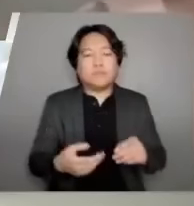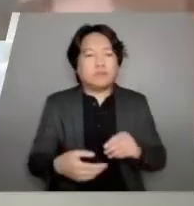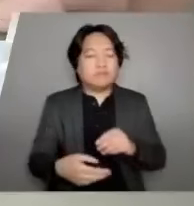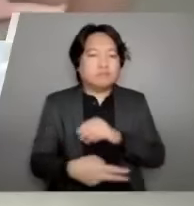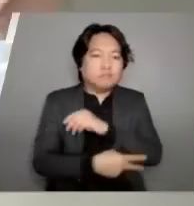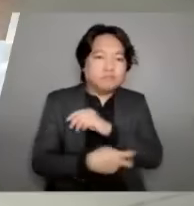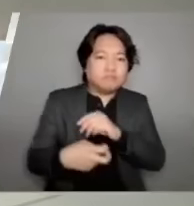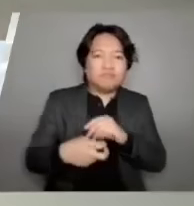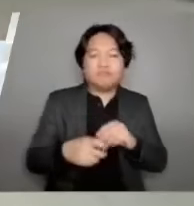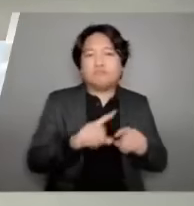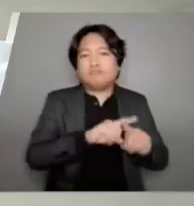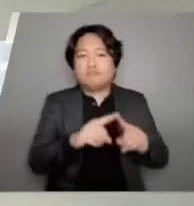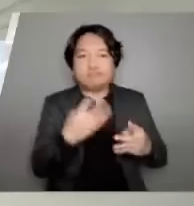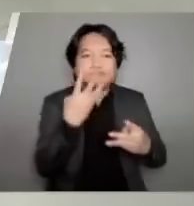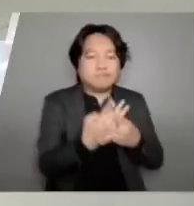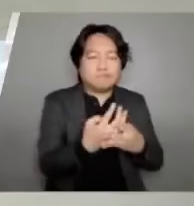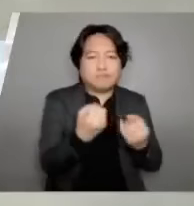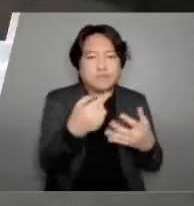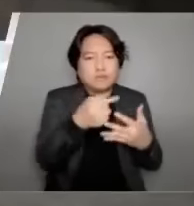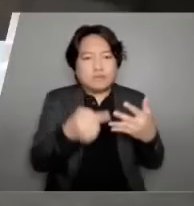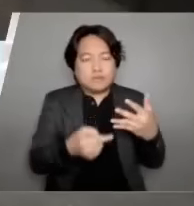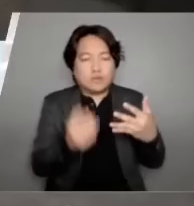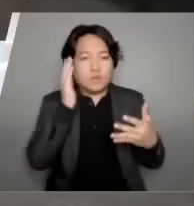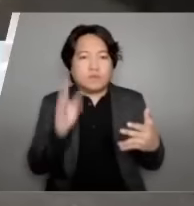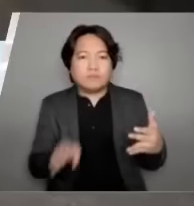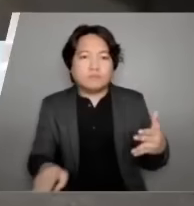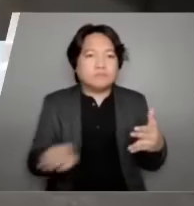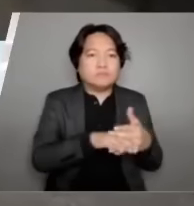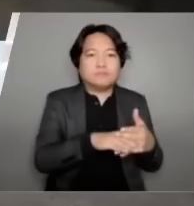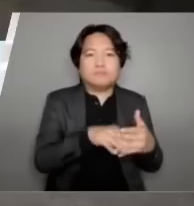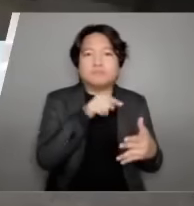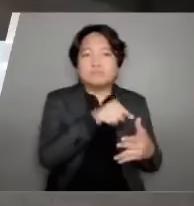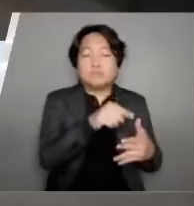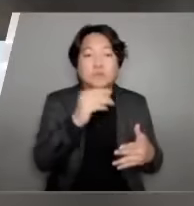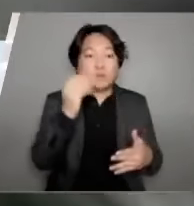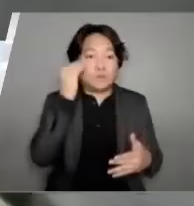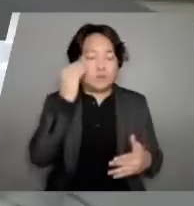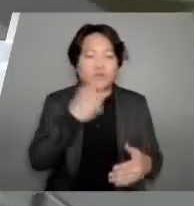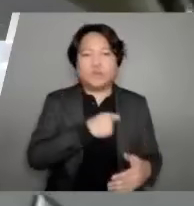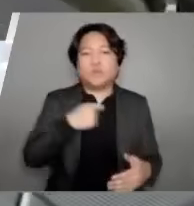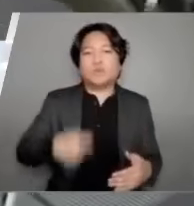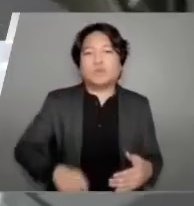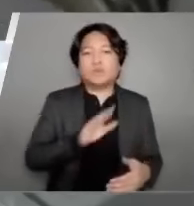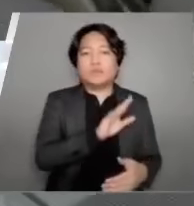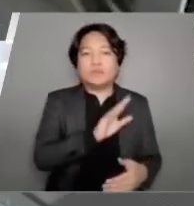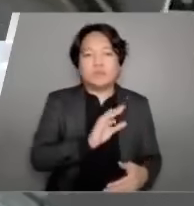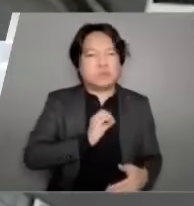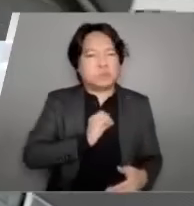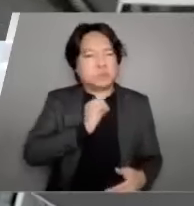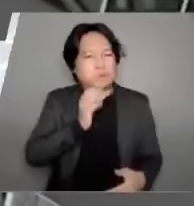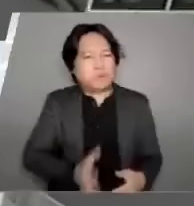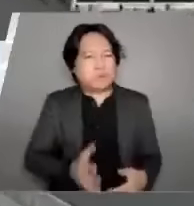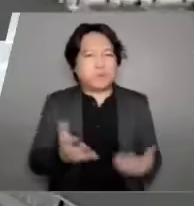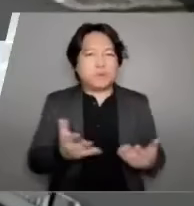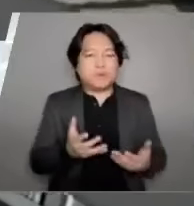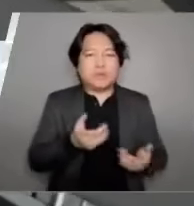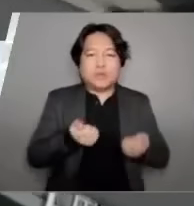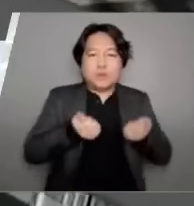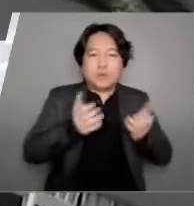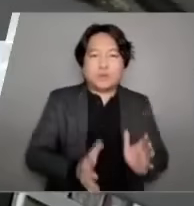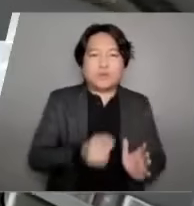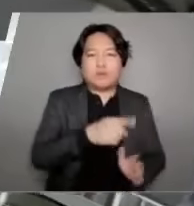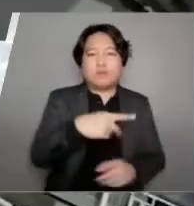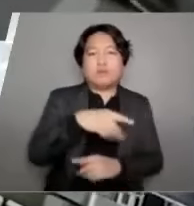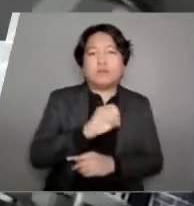detention ang inihain laban sa mga Chinese middle manager ng Pogo. 2 sa mga idinemanda nasa